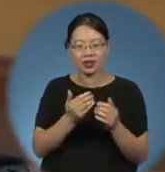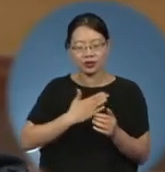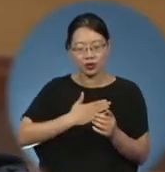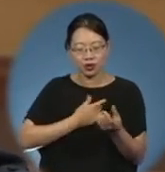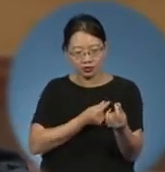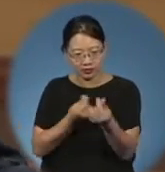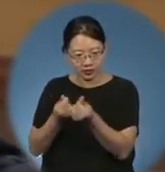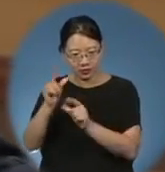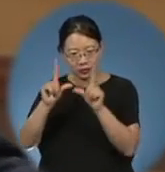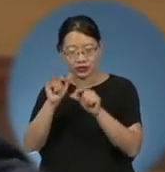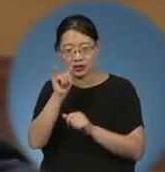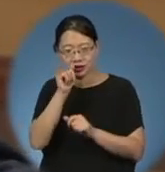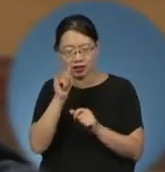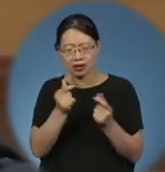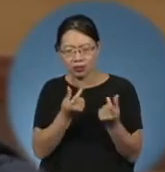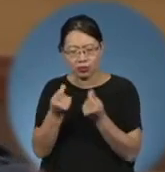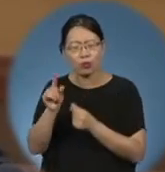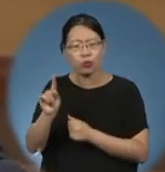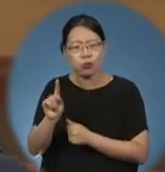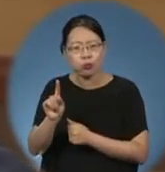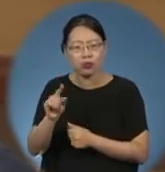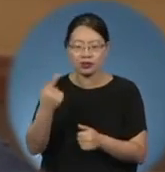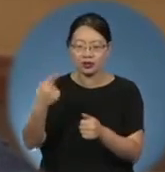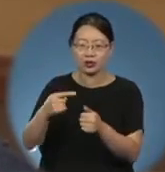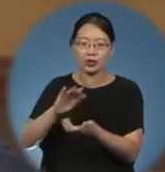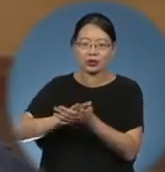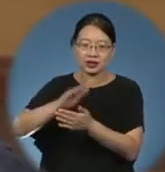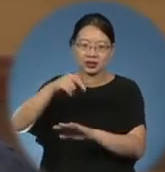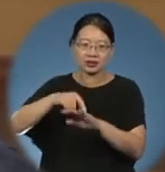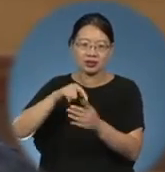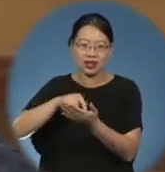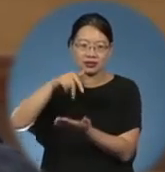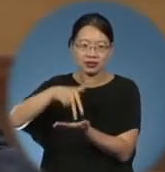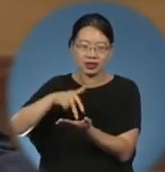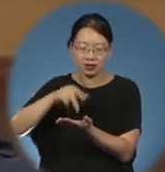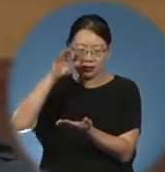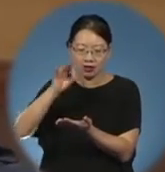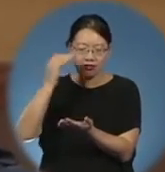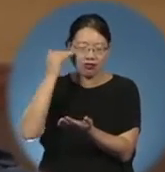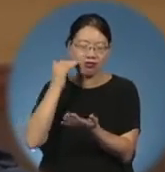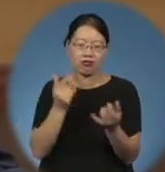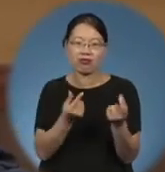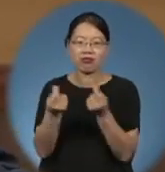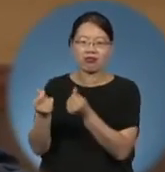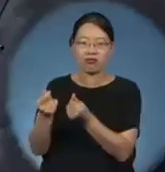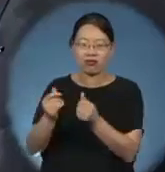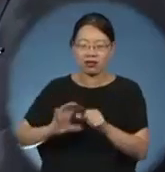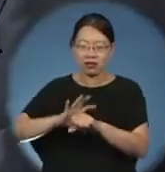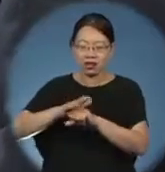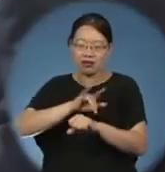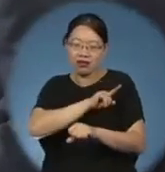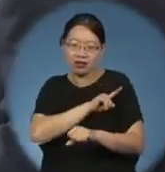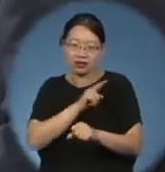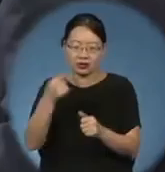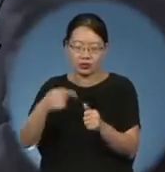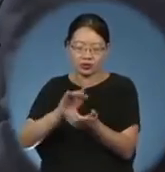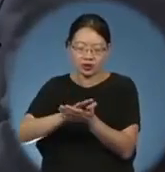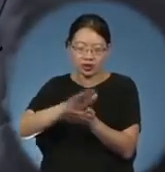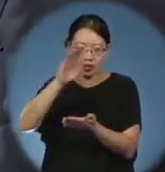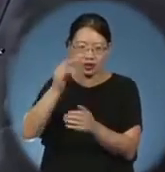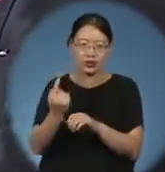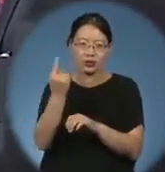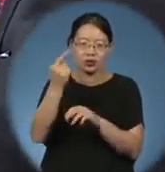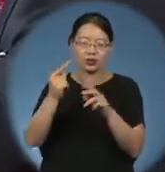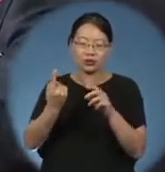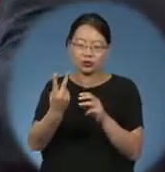있습니다 이 4.2 뭐냐 니까 교육 열애 측면에서는 저야 봅시다 그렇죠 세계에서 가장 결려 리 높은